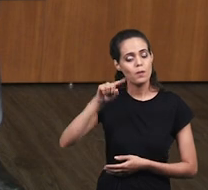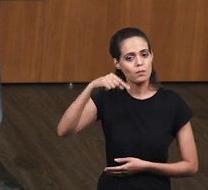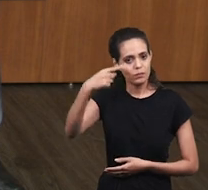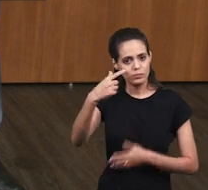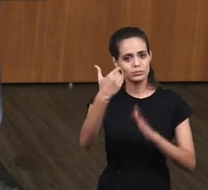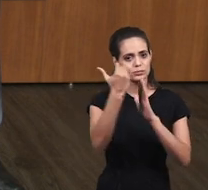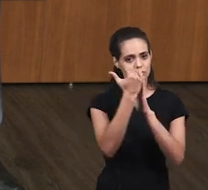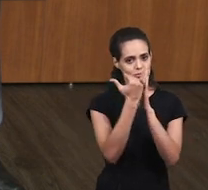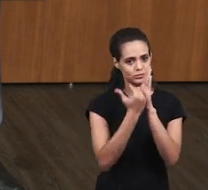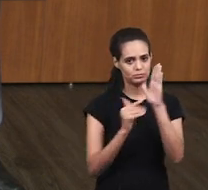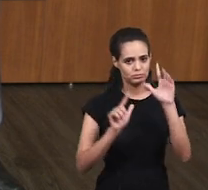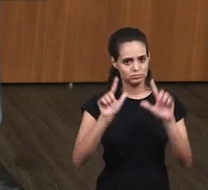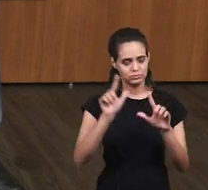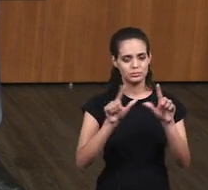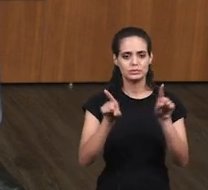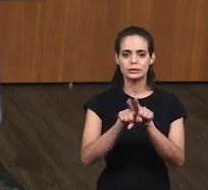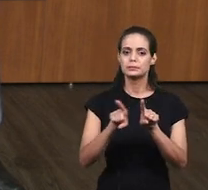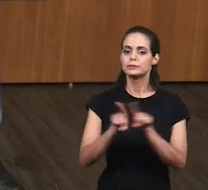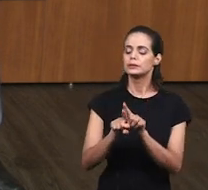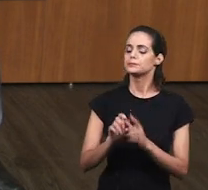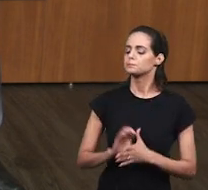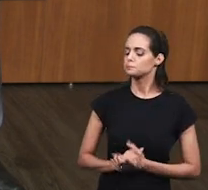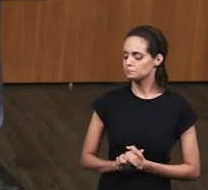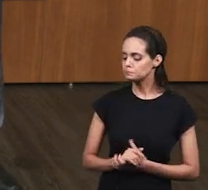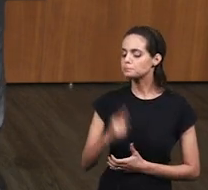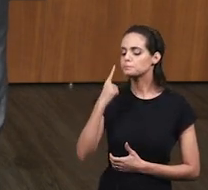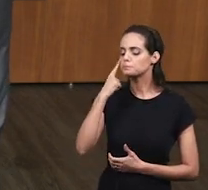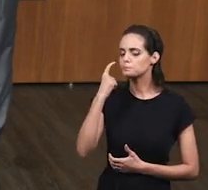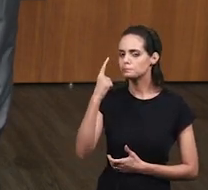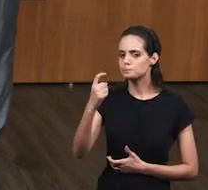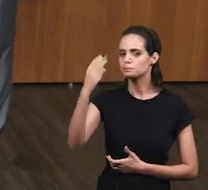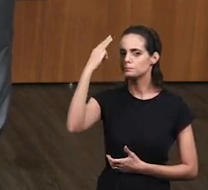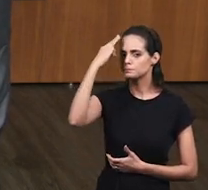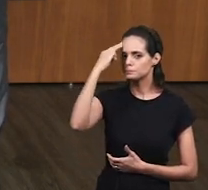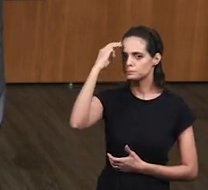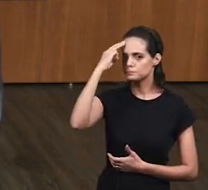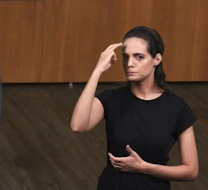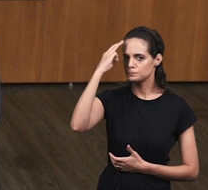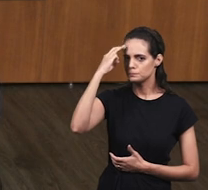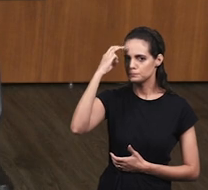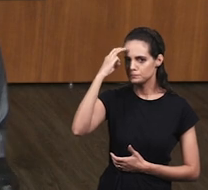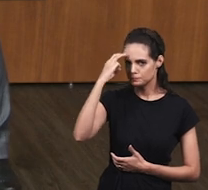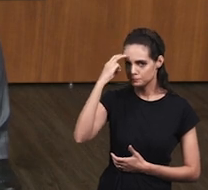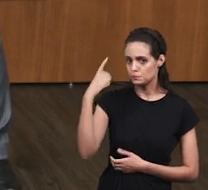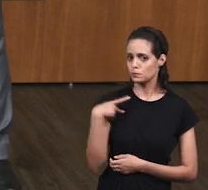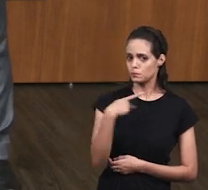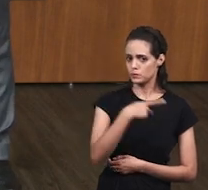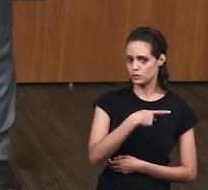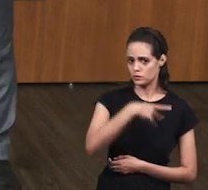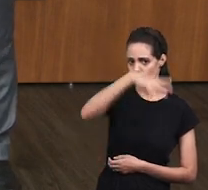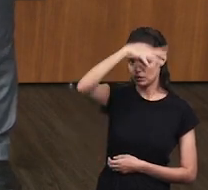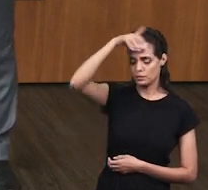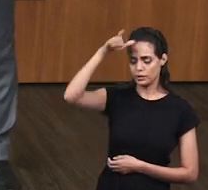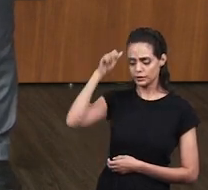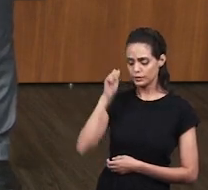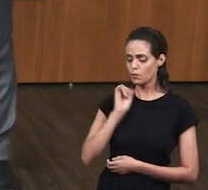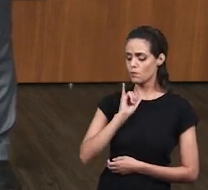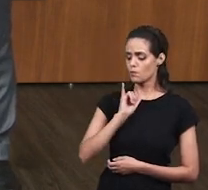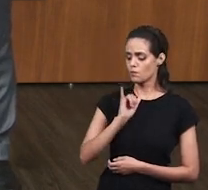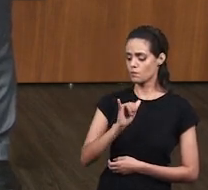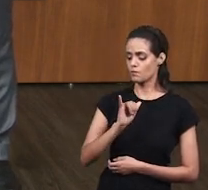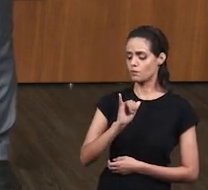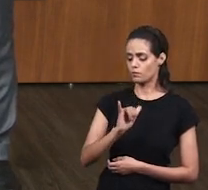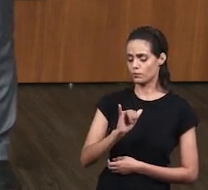intéressant, Alexandre, que dans cet abordage du pasteur Amadeu, il y a des détails prophétiques